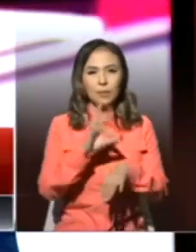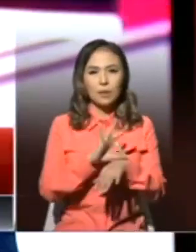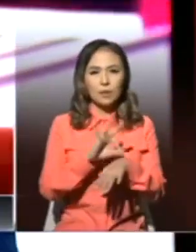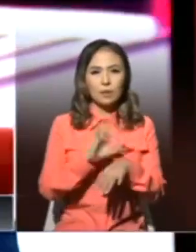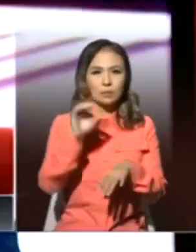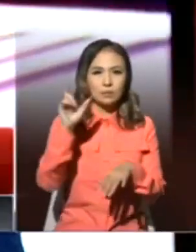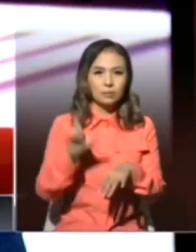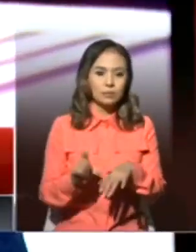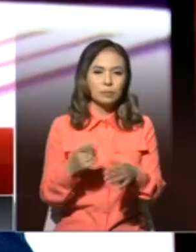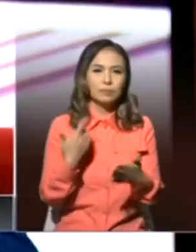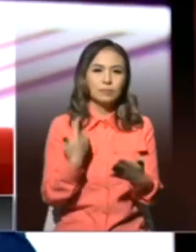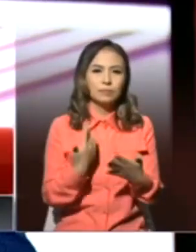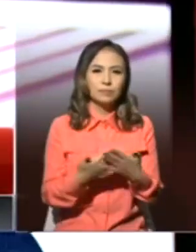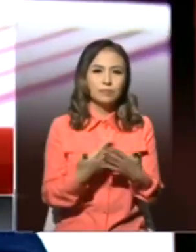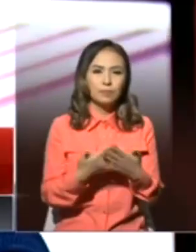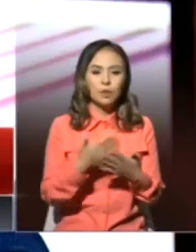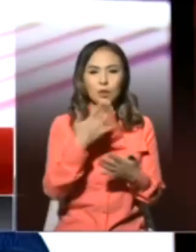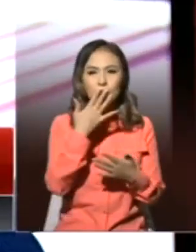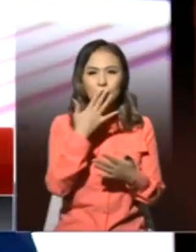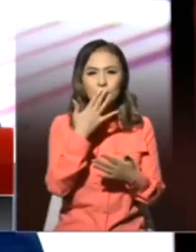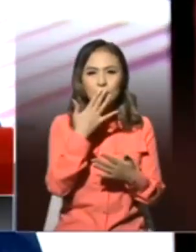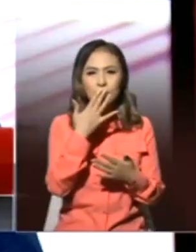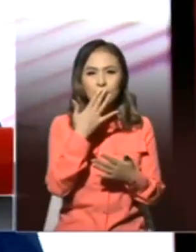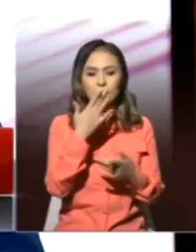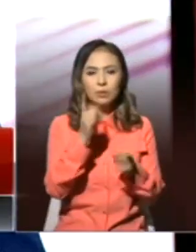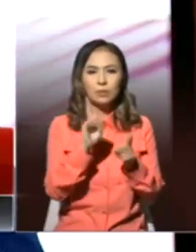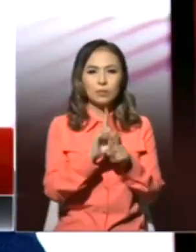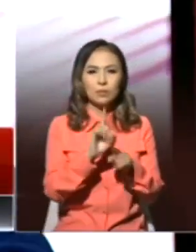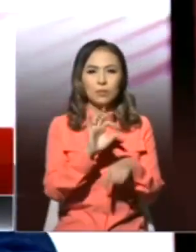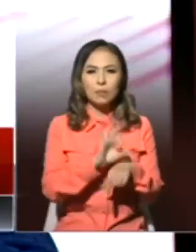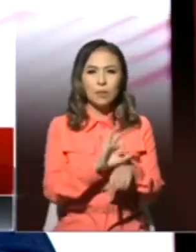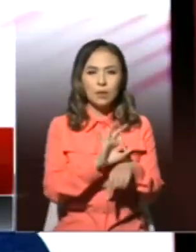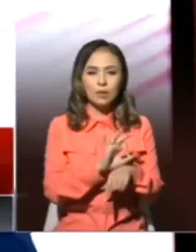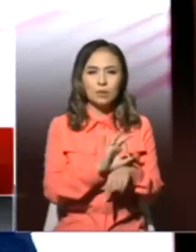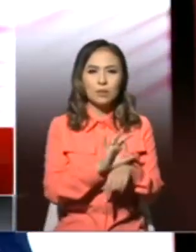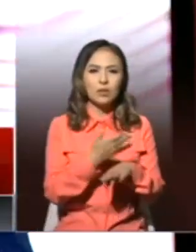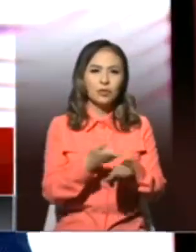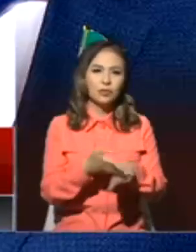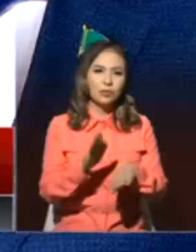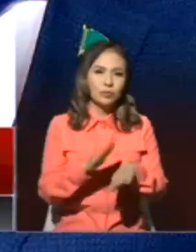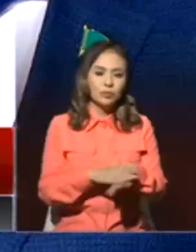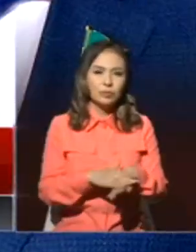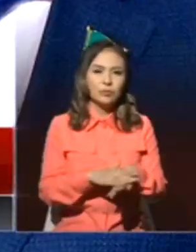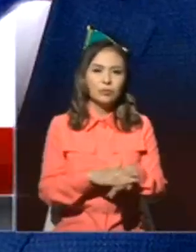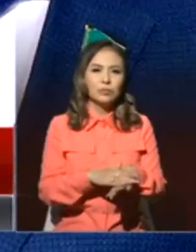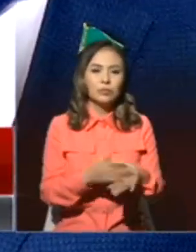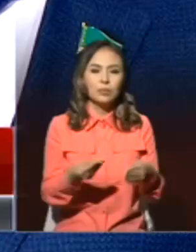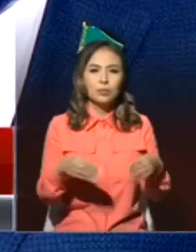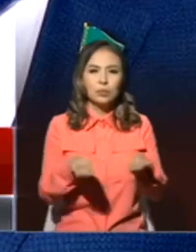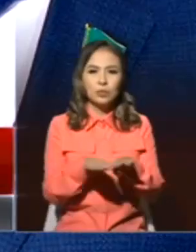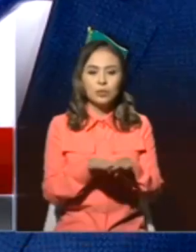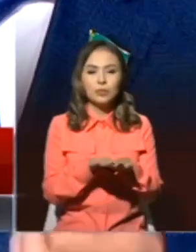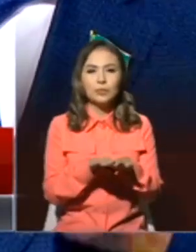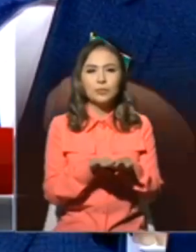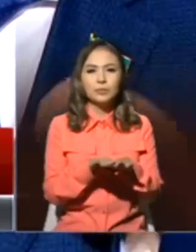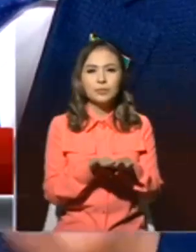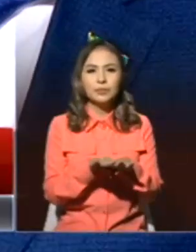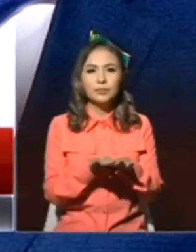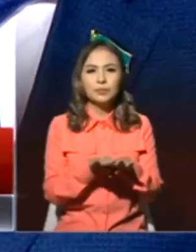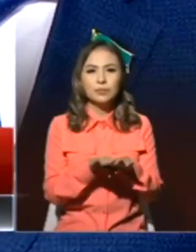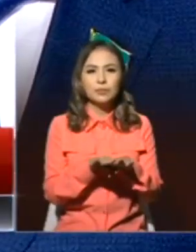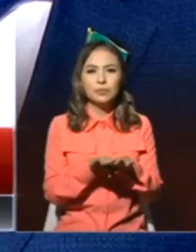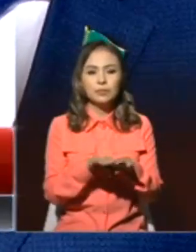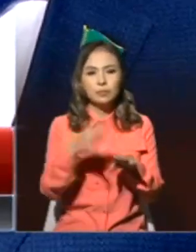ретінде. Яғни ұлтқа дерт әкелетін, ұлтқа ауру әкелетін бұндай